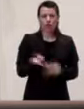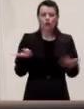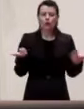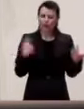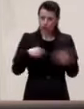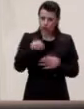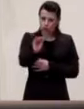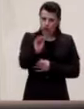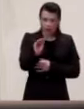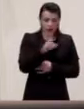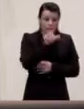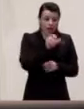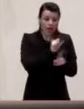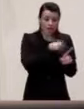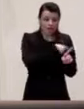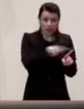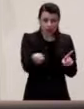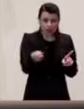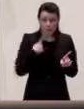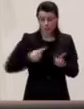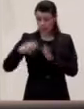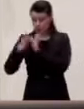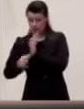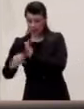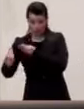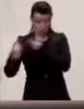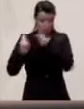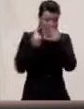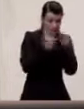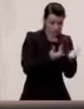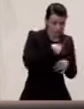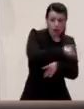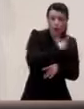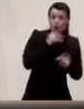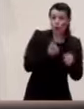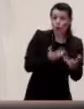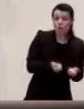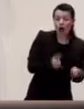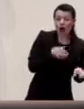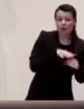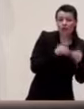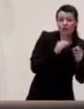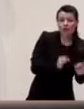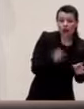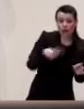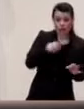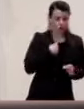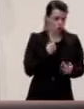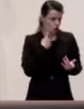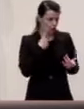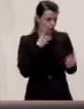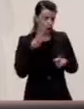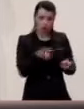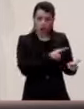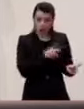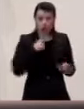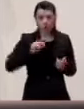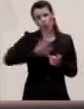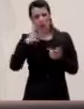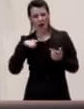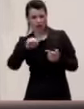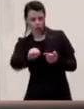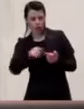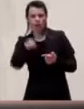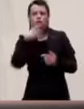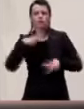in grado le RSA di applicare queste linee guida? Cioè, ve ne siate sincerati? E poi le chiedo solo un'altra cosa. Lei ha ripetuto più